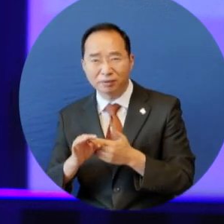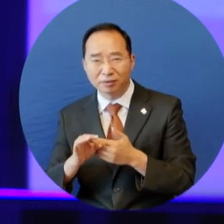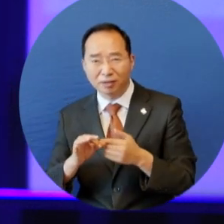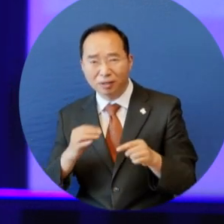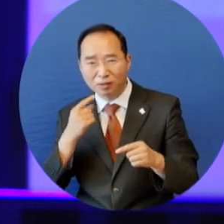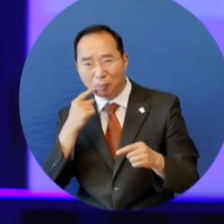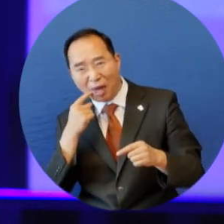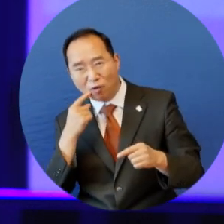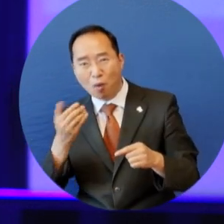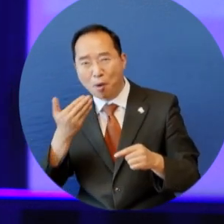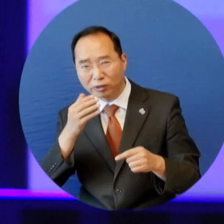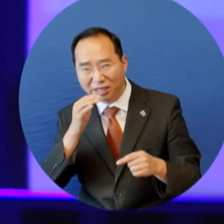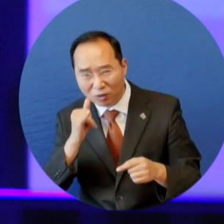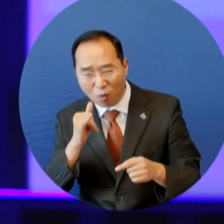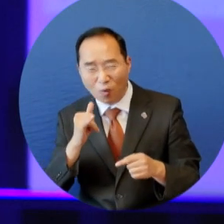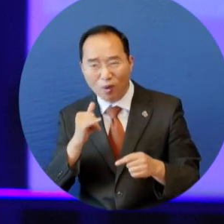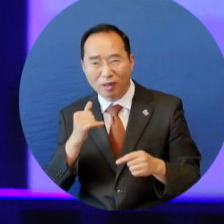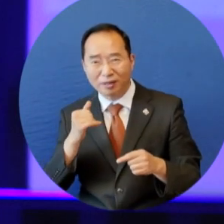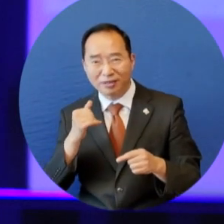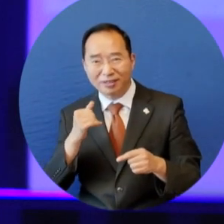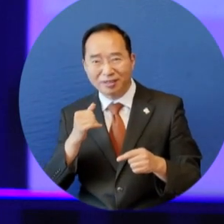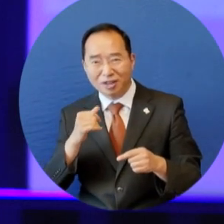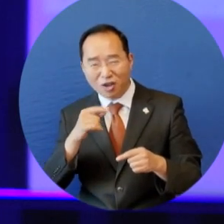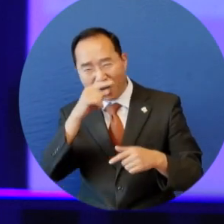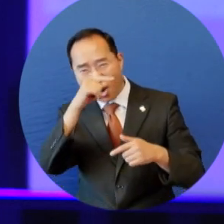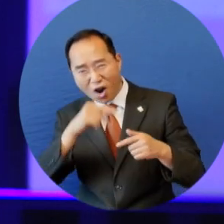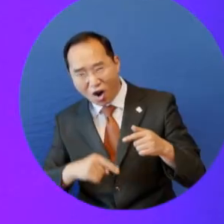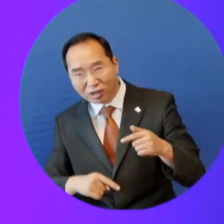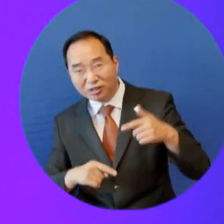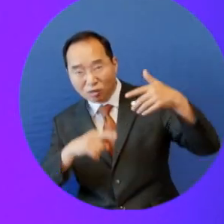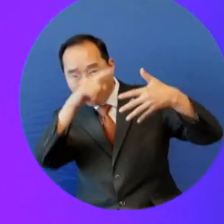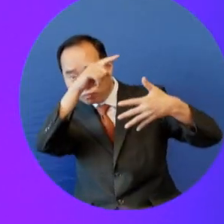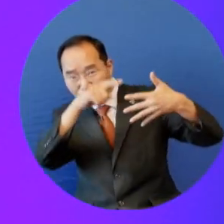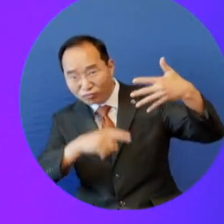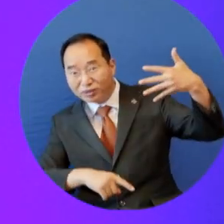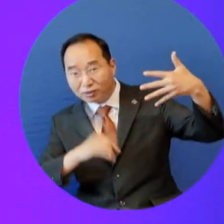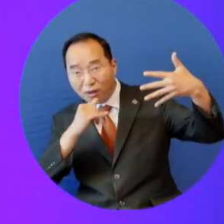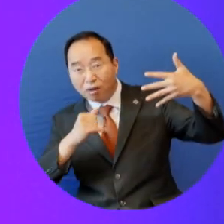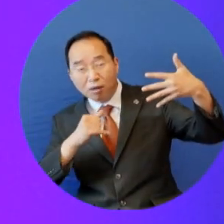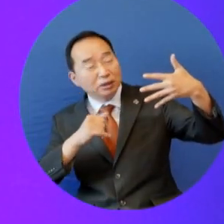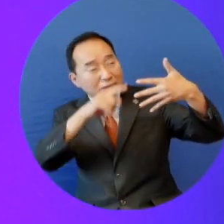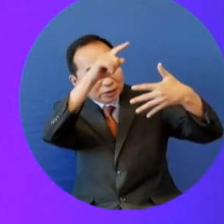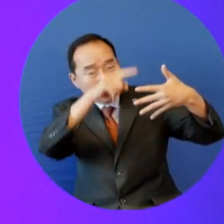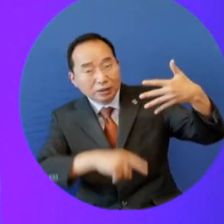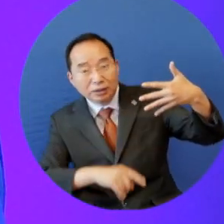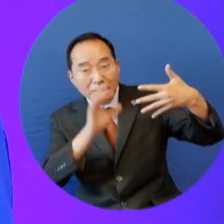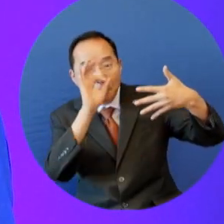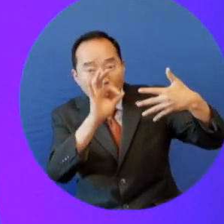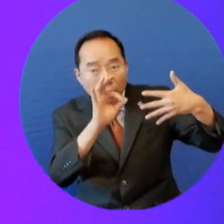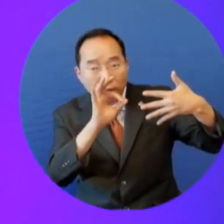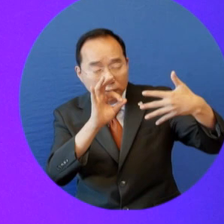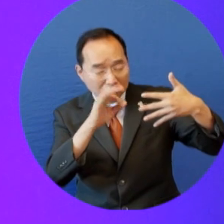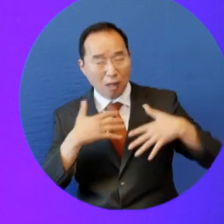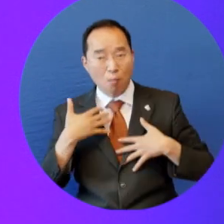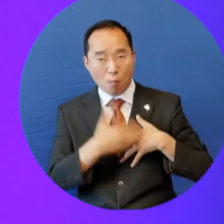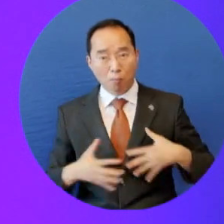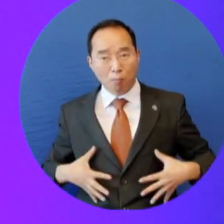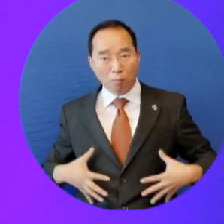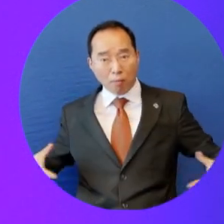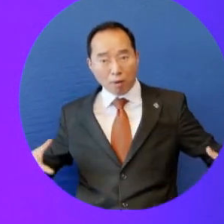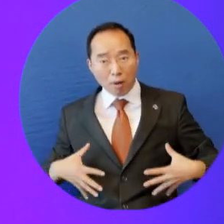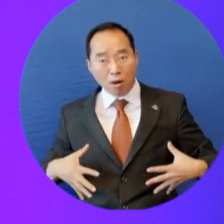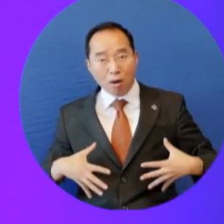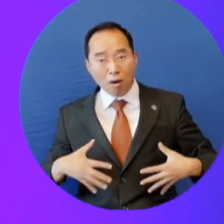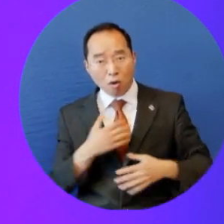바뀌면 간이 짜거나 매운 음식을 드셨을 경우도 있습니다. 그런데 다시 체크를 해보시면 그 시기마다